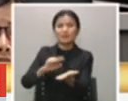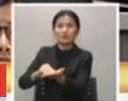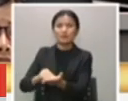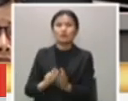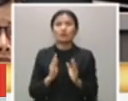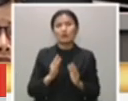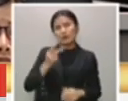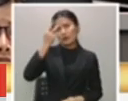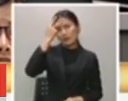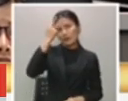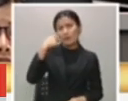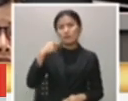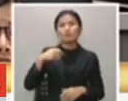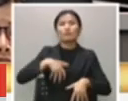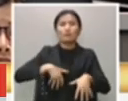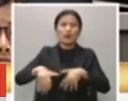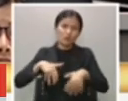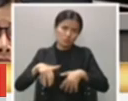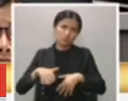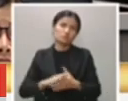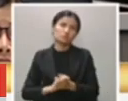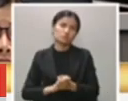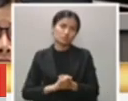ทั้งสิ้น